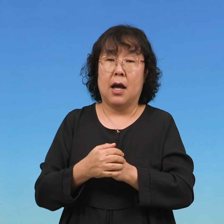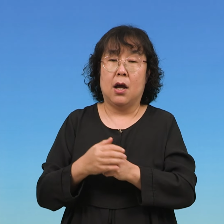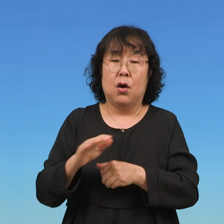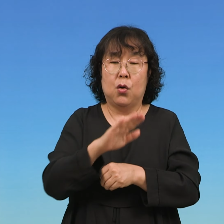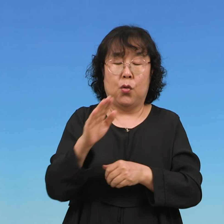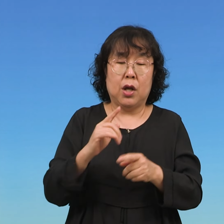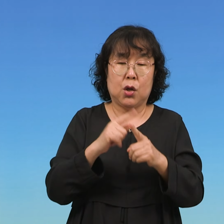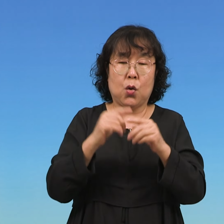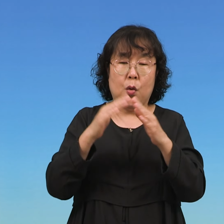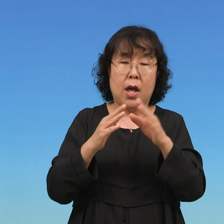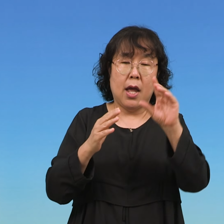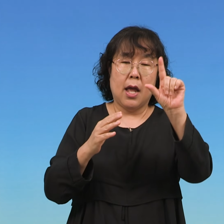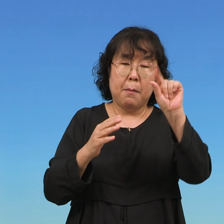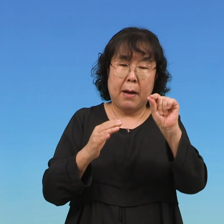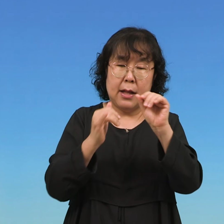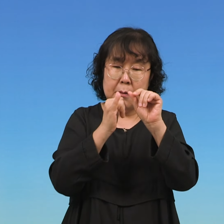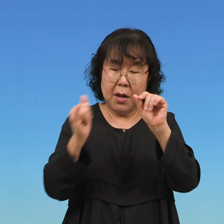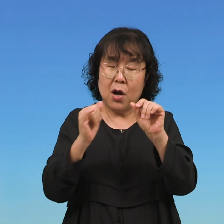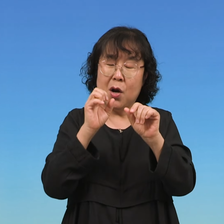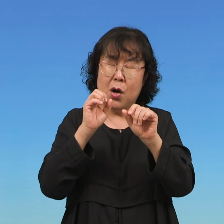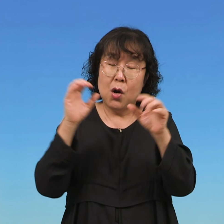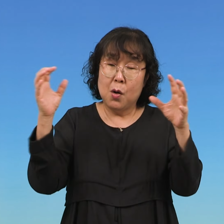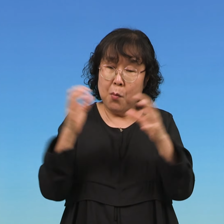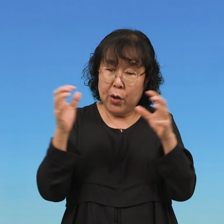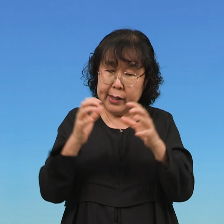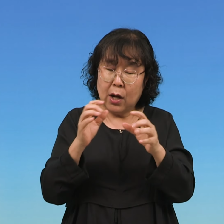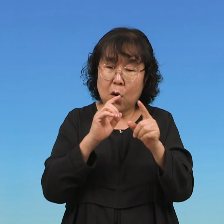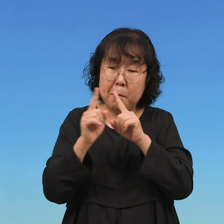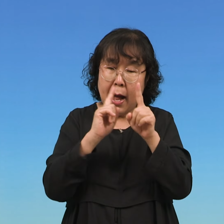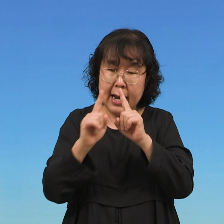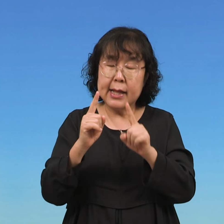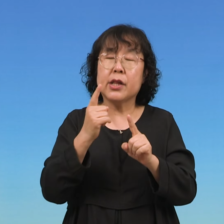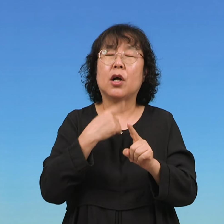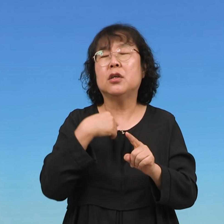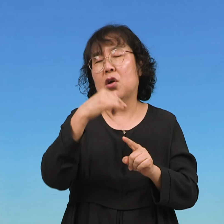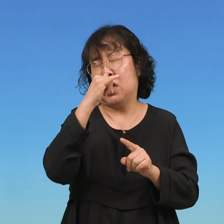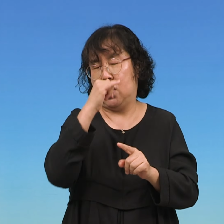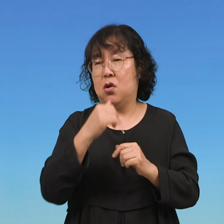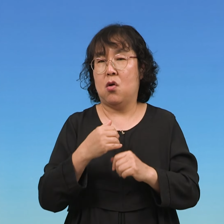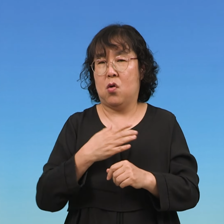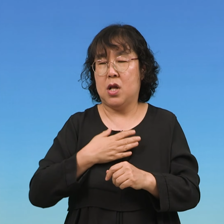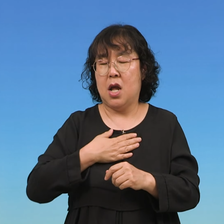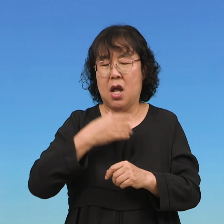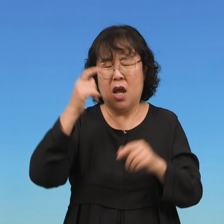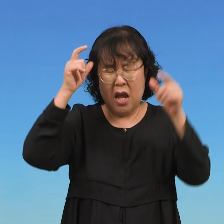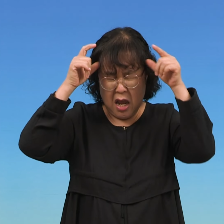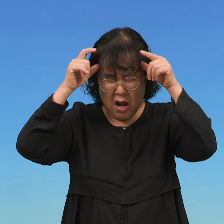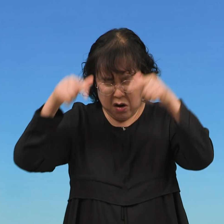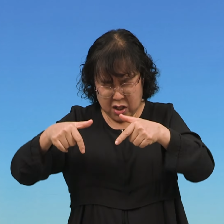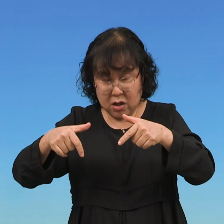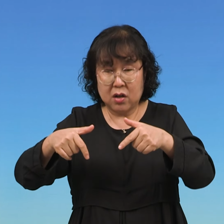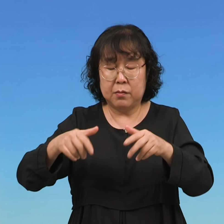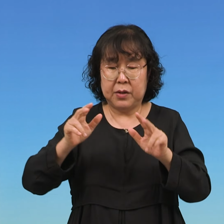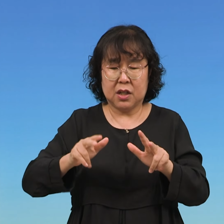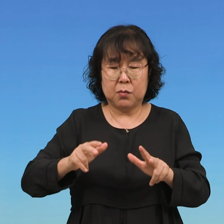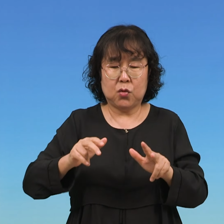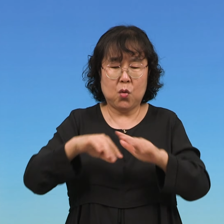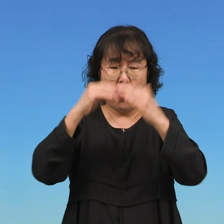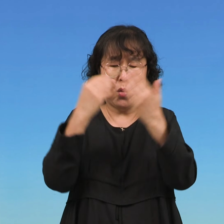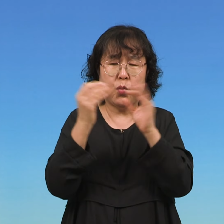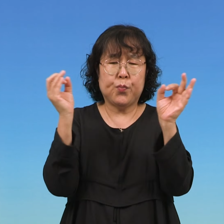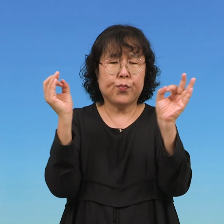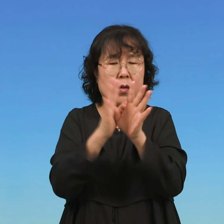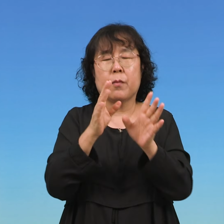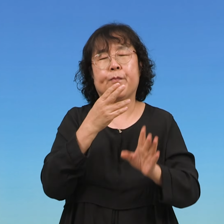끝내 안 물으면 내가 우리 교회가 만명 모이는데요 해버리고 그게 좋아요 그 미숙함이 지금도 다 없어진 건